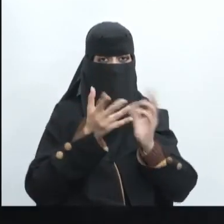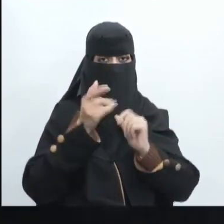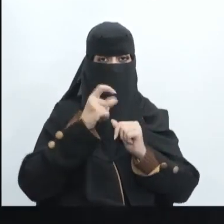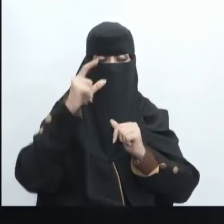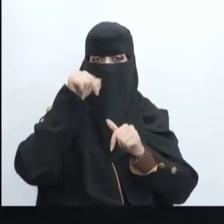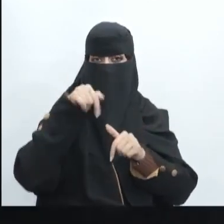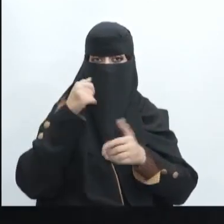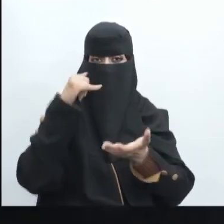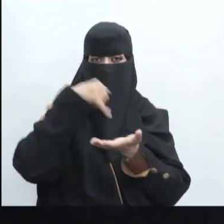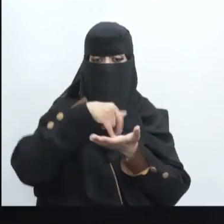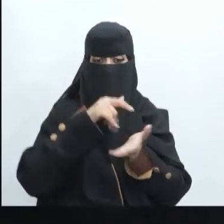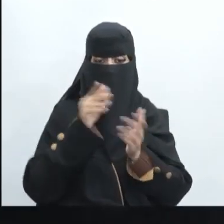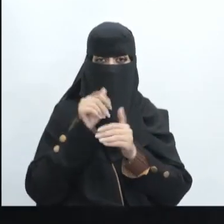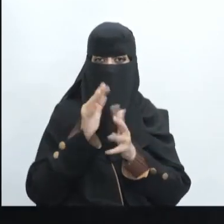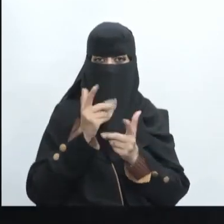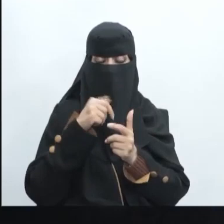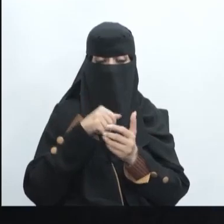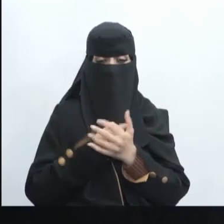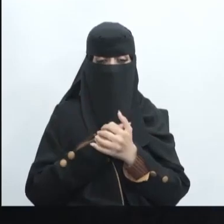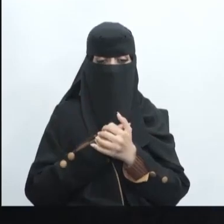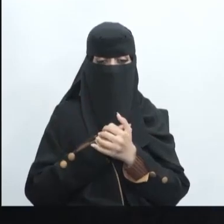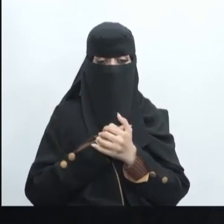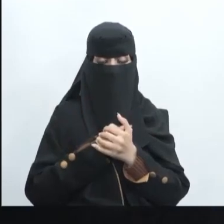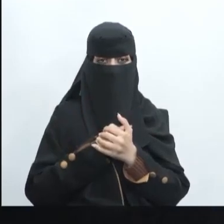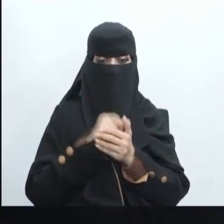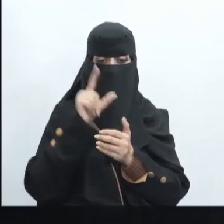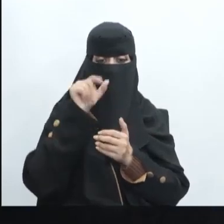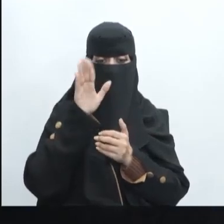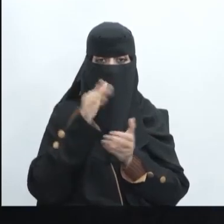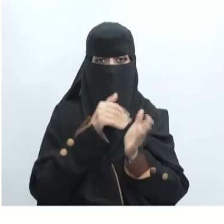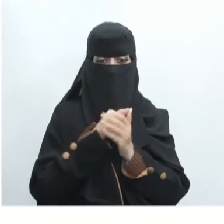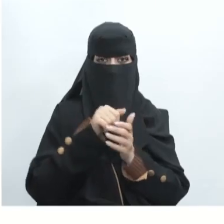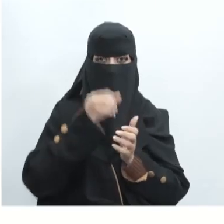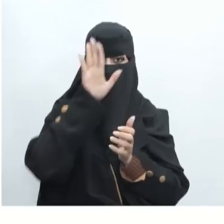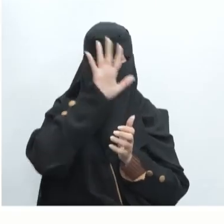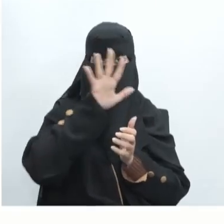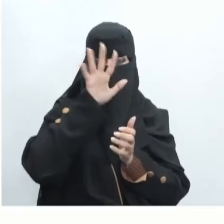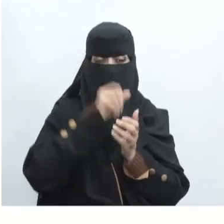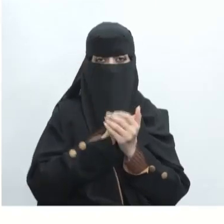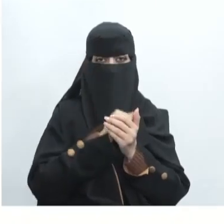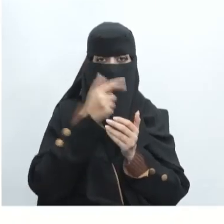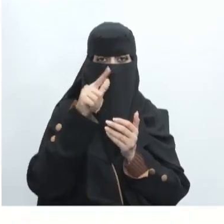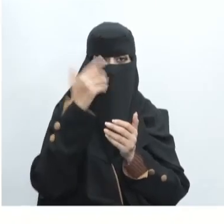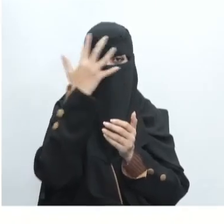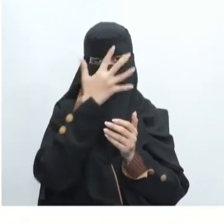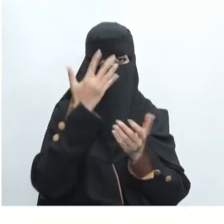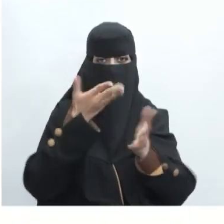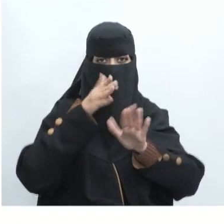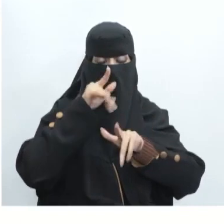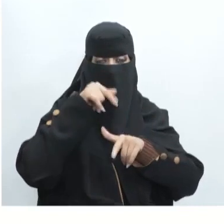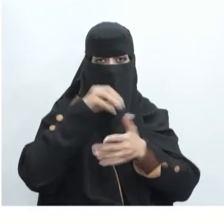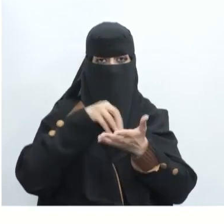يتركز فيها سكان العالم العربي احسنتم هي اسيا واثريقيا